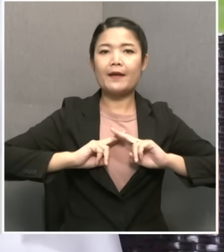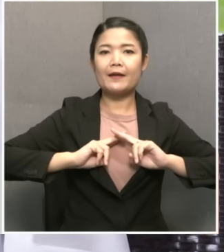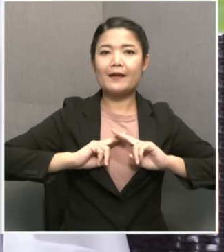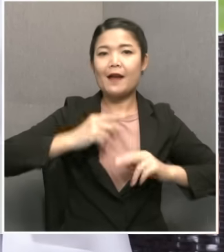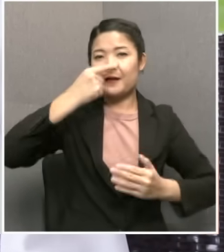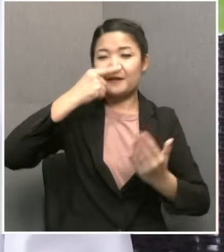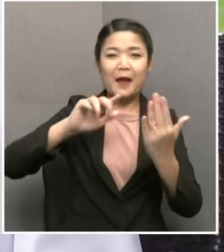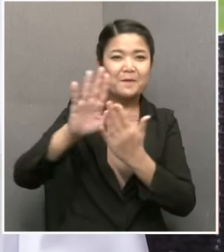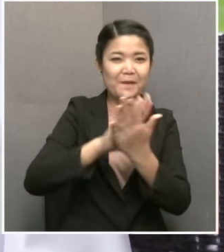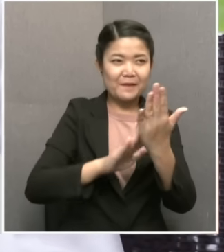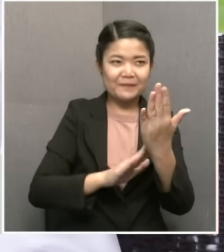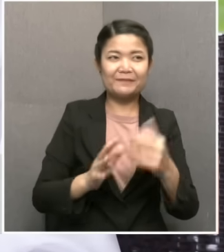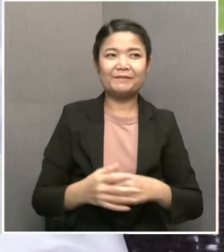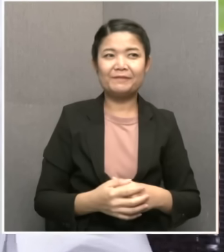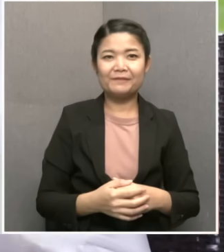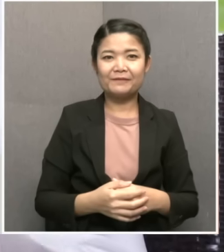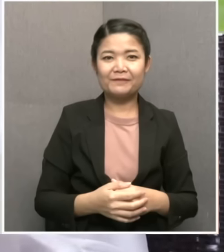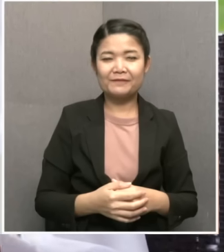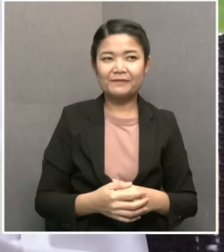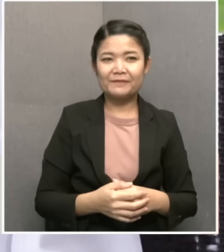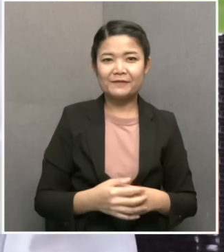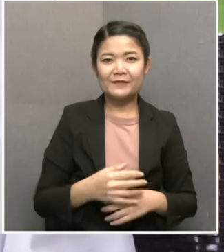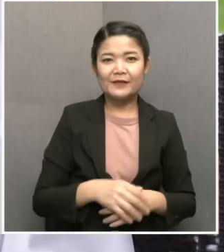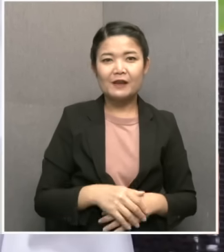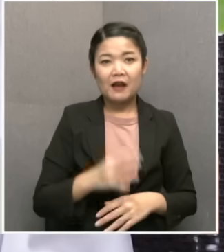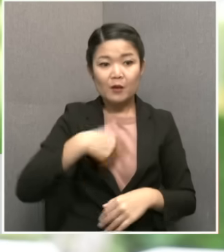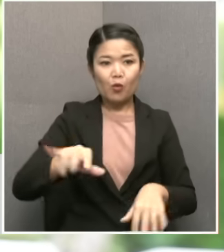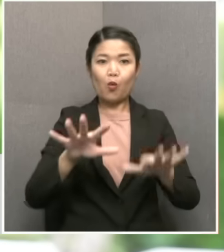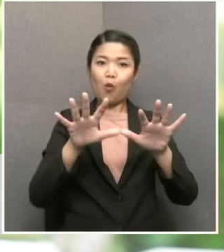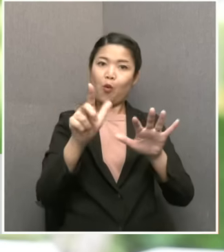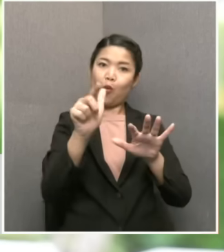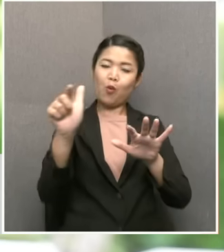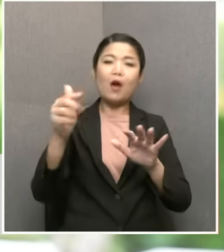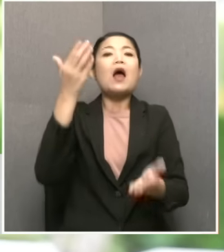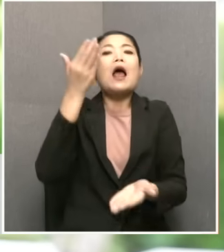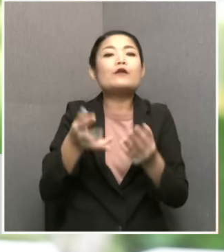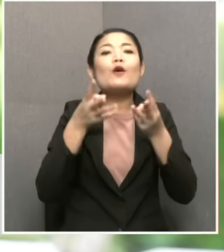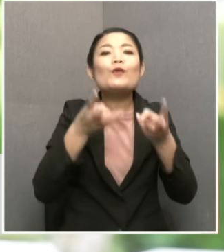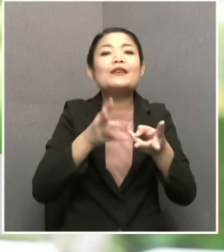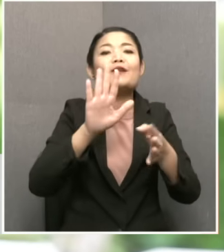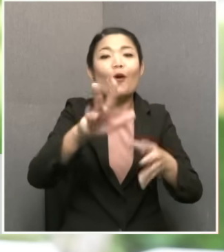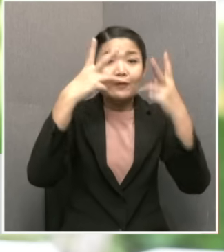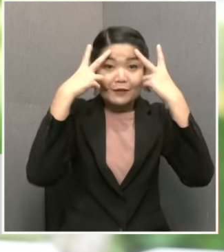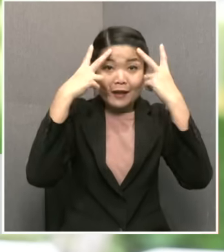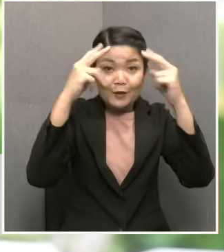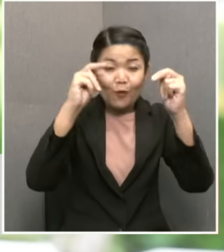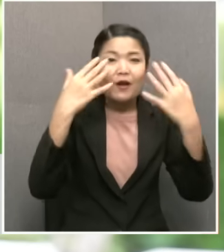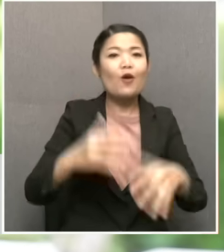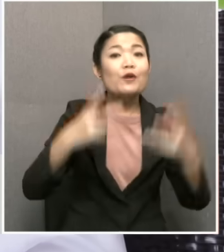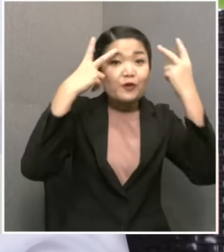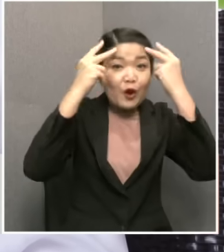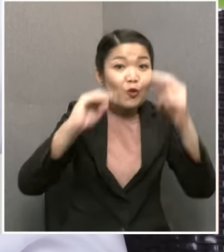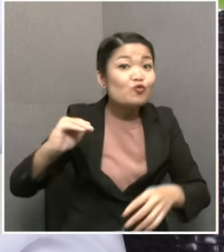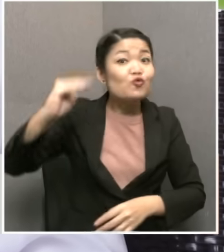ยมาแล้วนะครับให้คนได้คึกคักฮือฮาแล้วแต่ลูกเล่นแล้วแต่นายกแล้วเผื่อว่าท่านนายกเป็นคนสูงใหญ่น